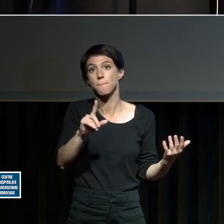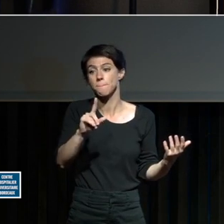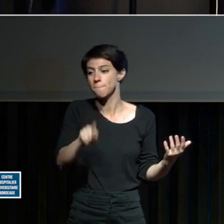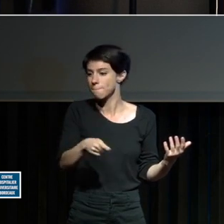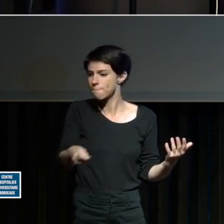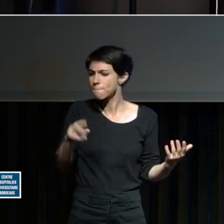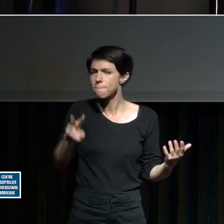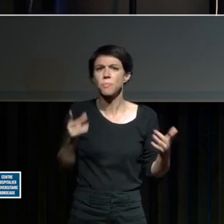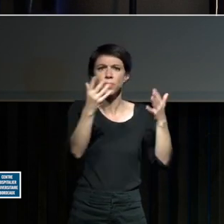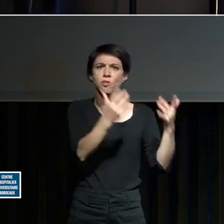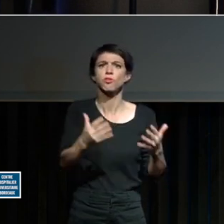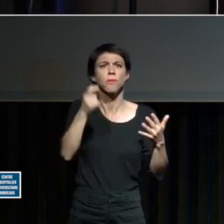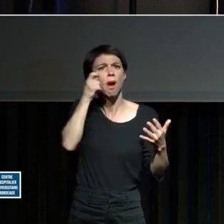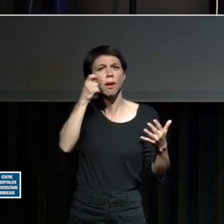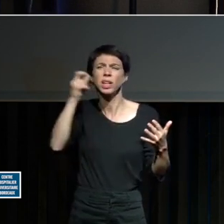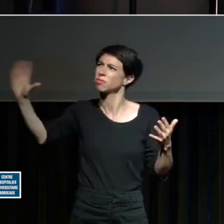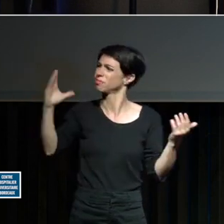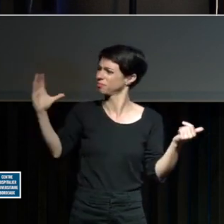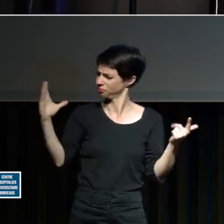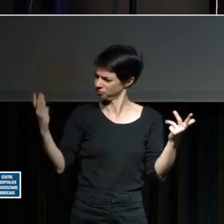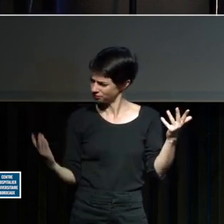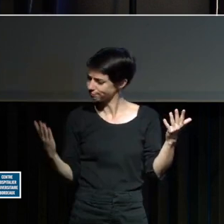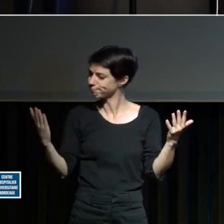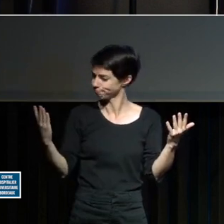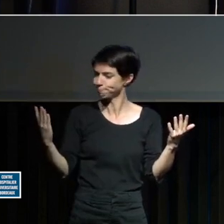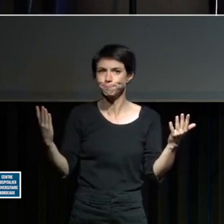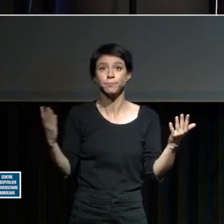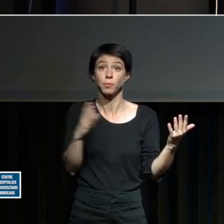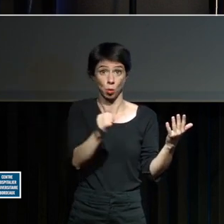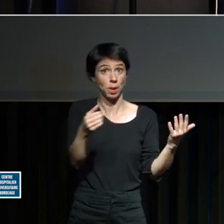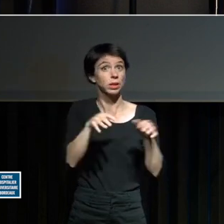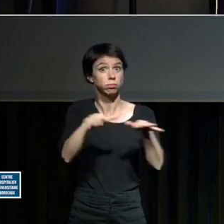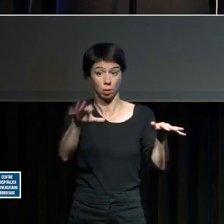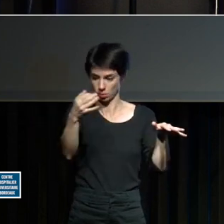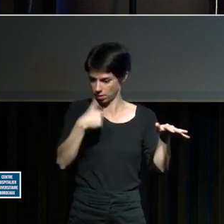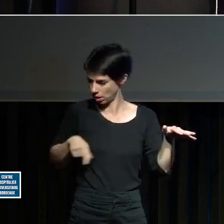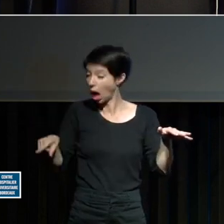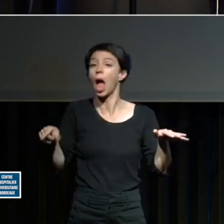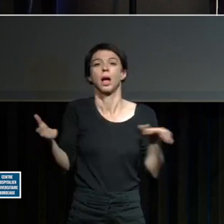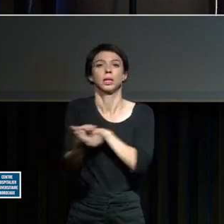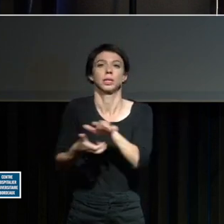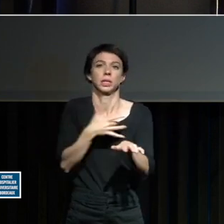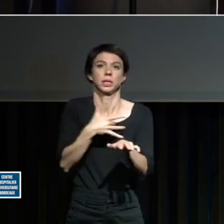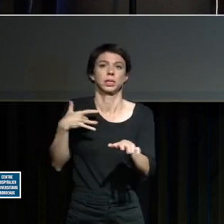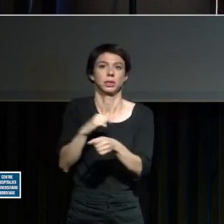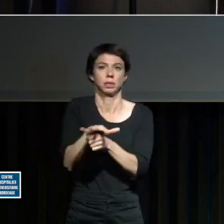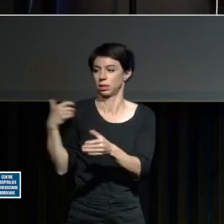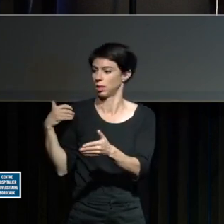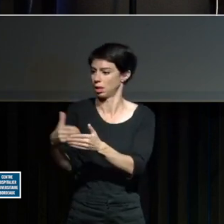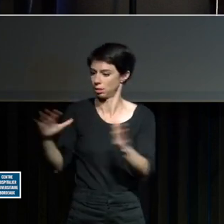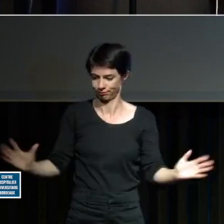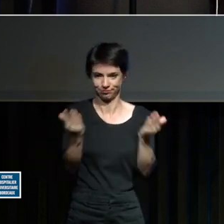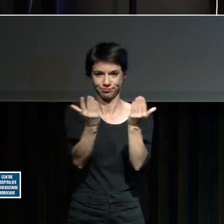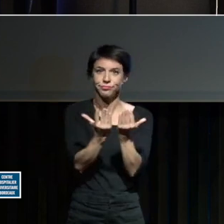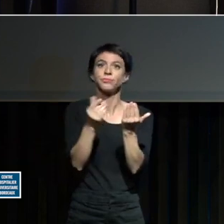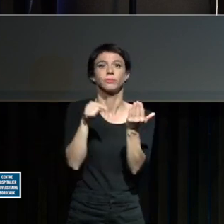réaborder ces chiffres d'utilisation des outils numériques à la lumière de la crise pandémique, qui, comme on le sait, s'est associée à